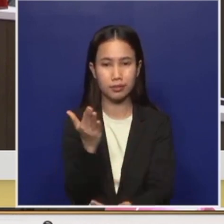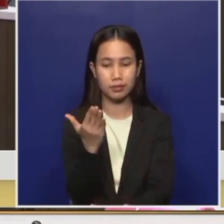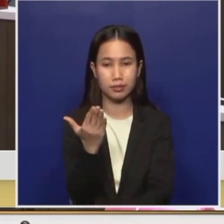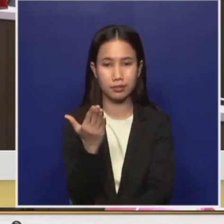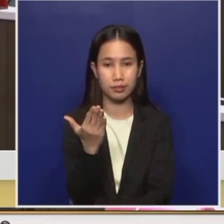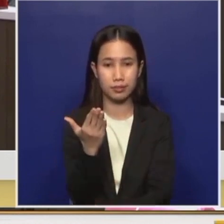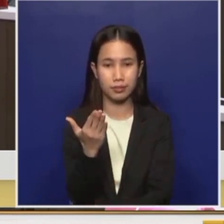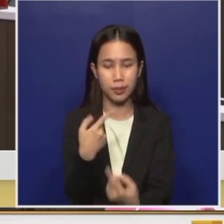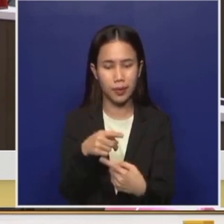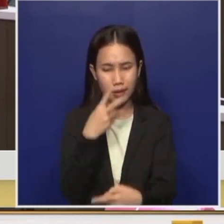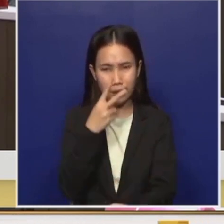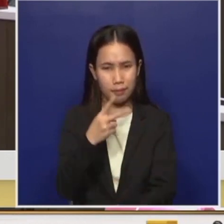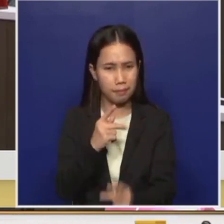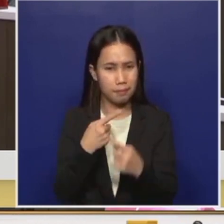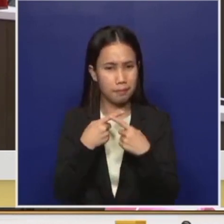เพื่แปลกนะครับ